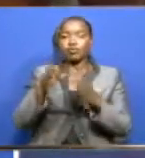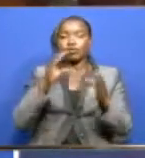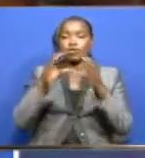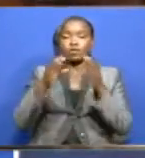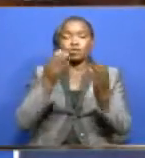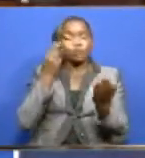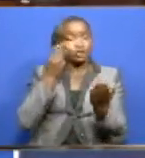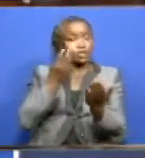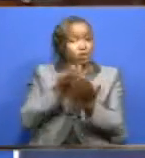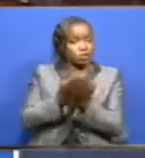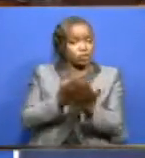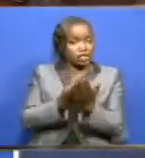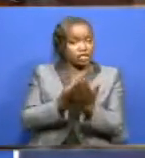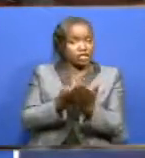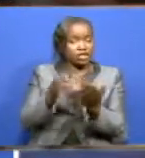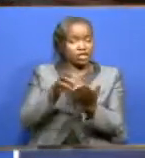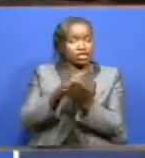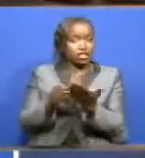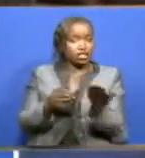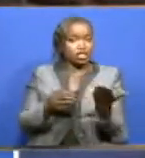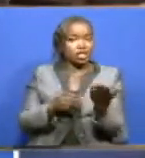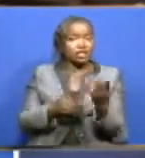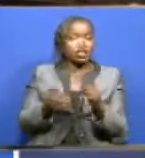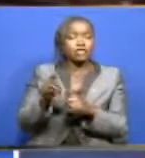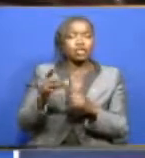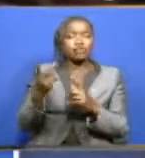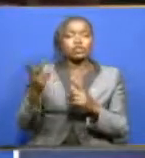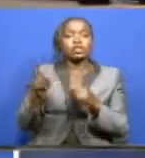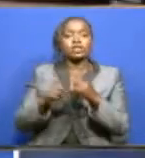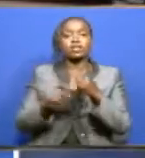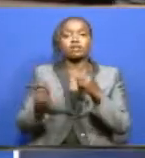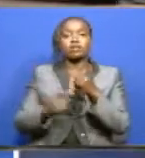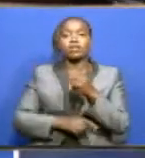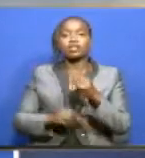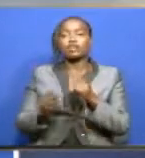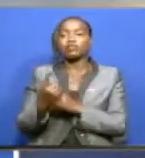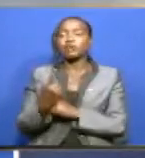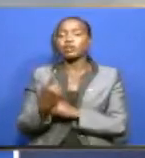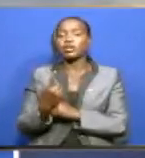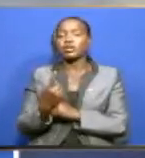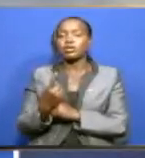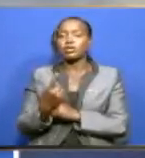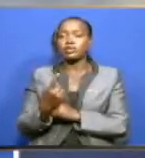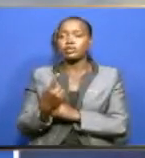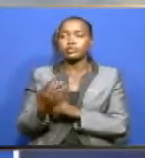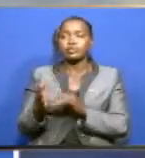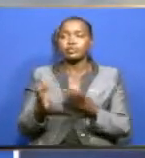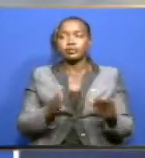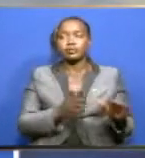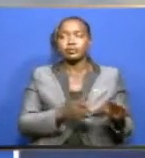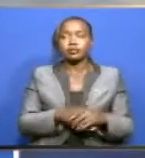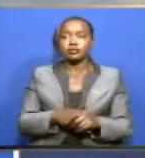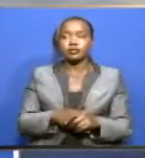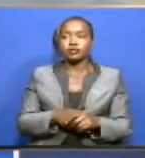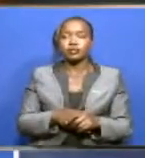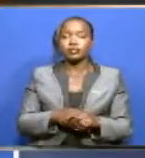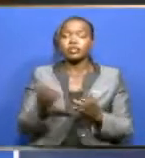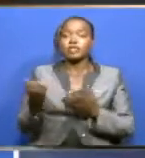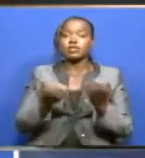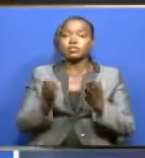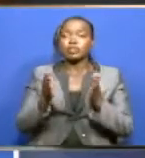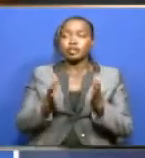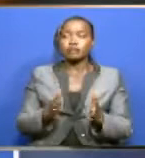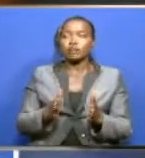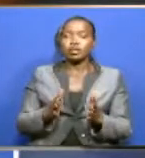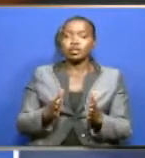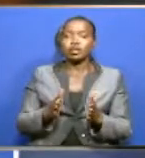hiyo. Kesi hiyo itasikizwa tarehe 26 mwezi Novemba. Wakati huo, mfanyabiashara Chris